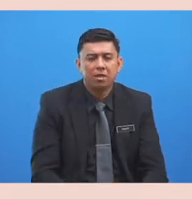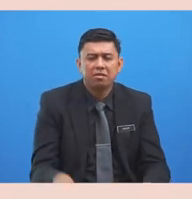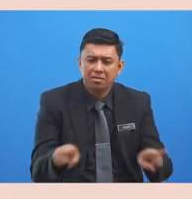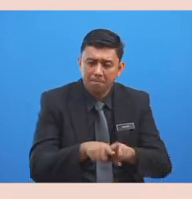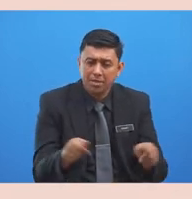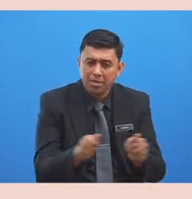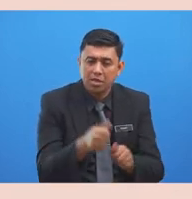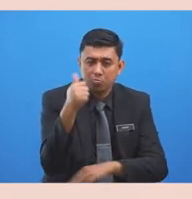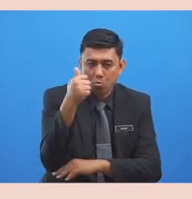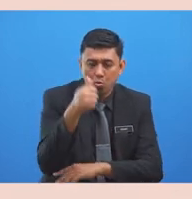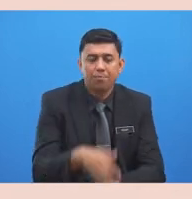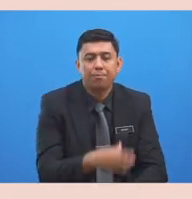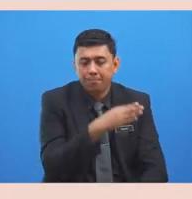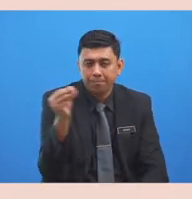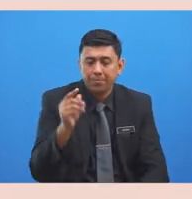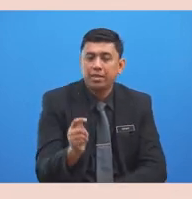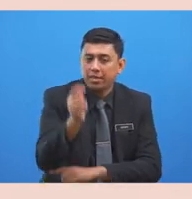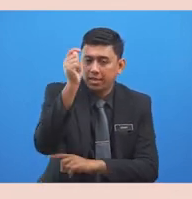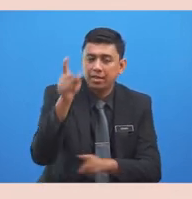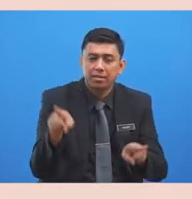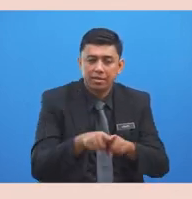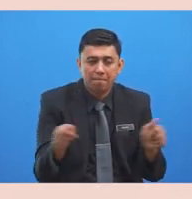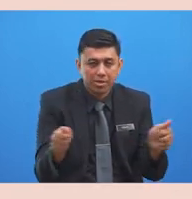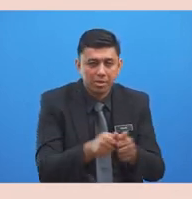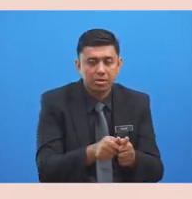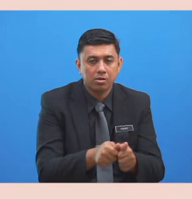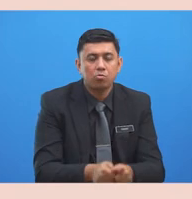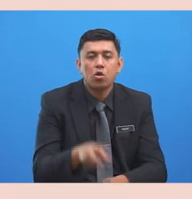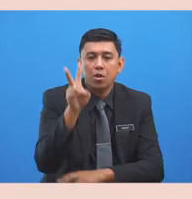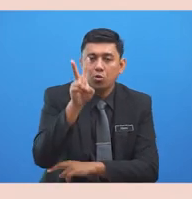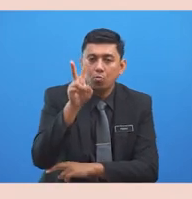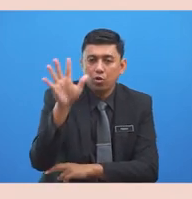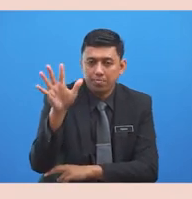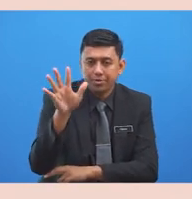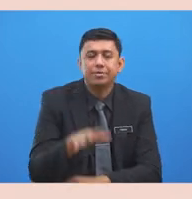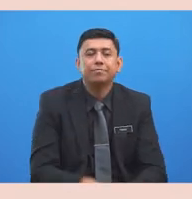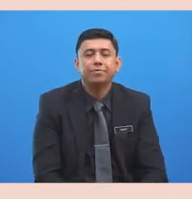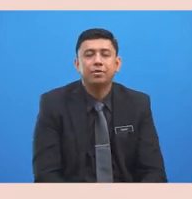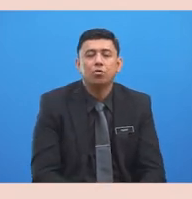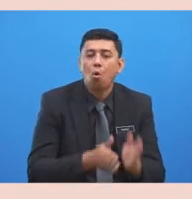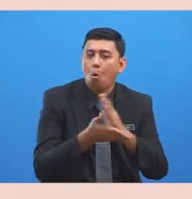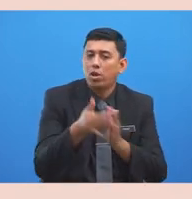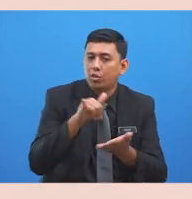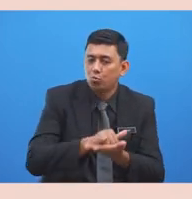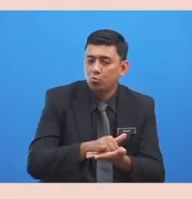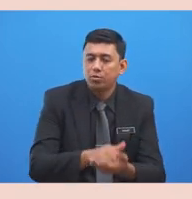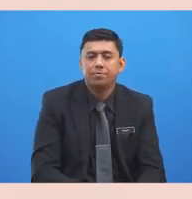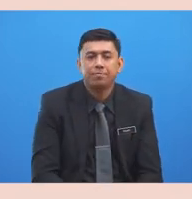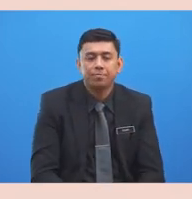tapak sama dengan 10 dan tinggi sama dengan 25. Oleh